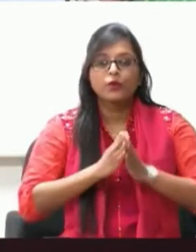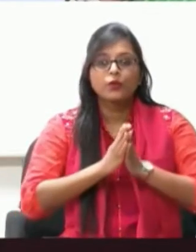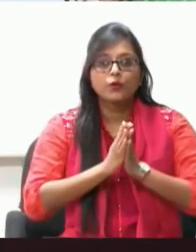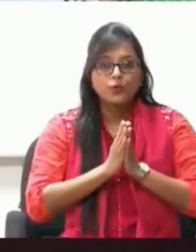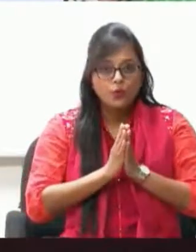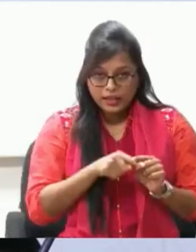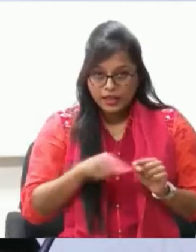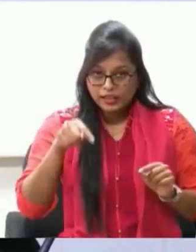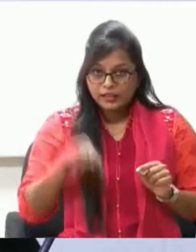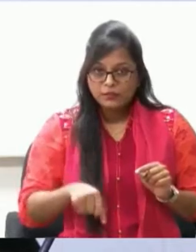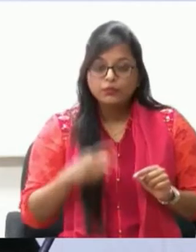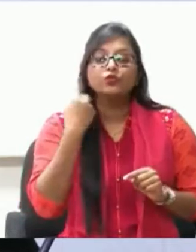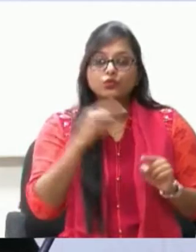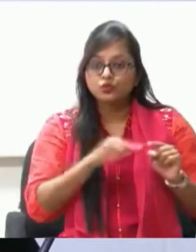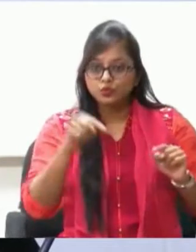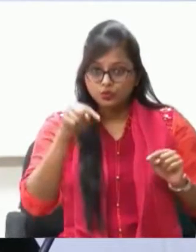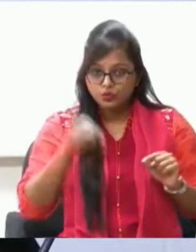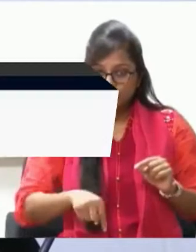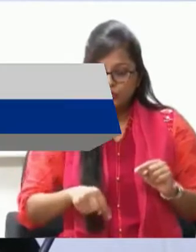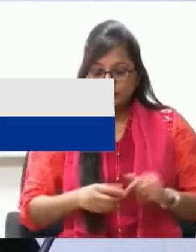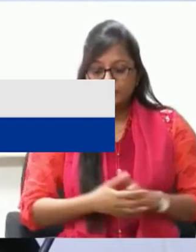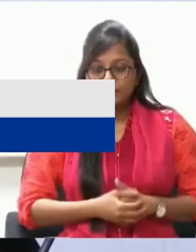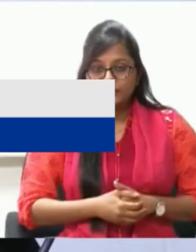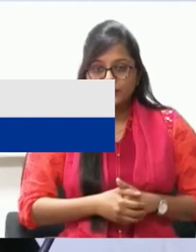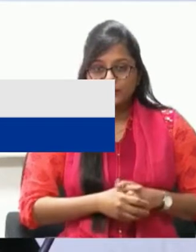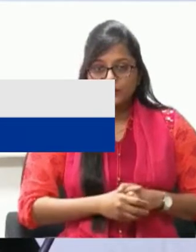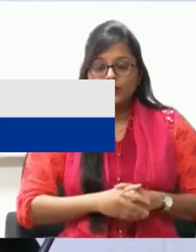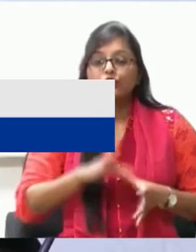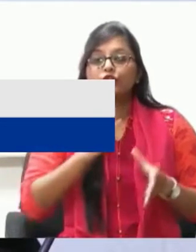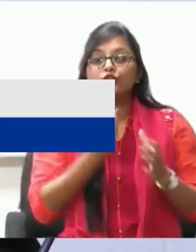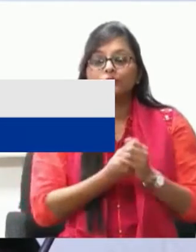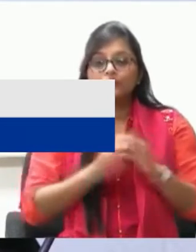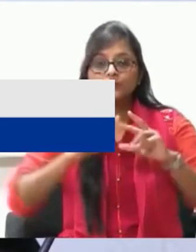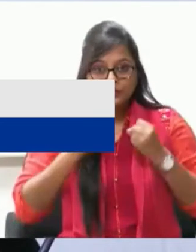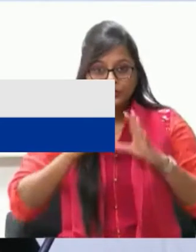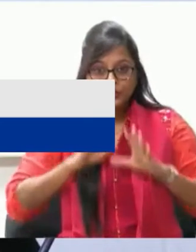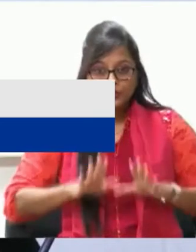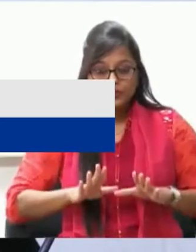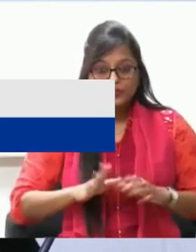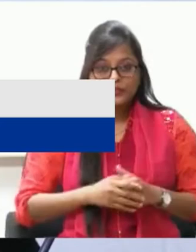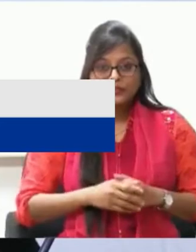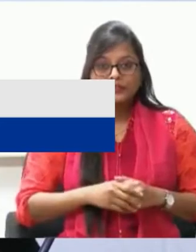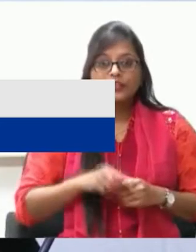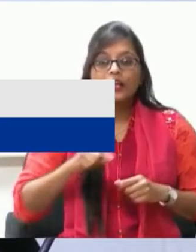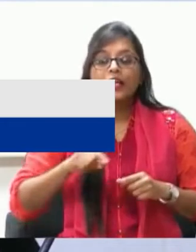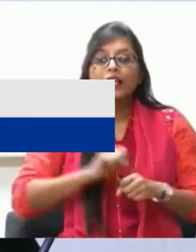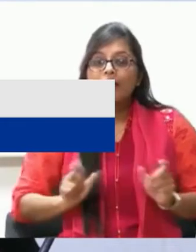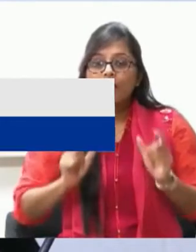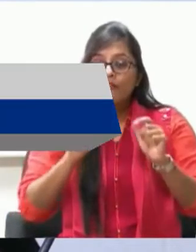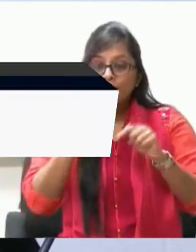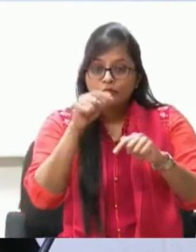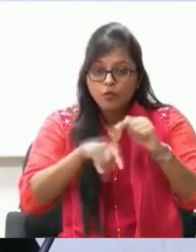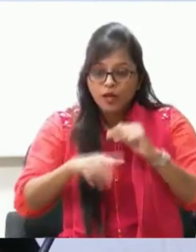দাঁড়িয়েছে 17 জনে। গত 24 ঘন্টায় মোট শনাক্ত হয়েছেন যাদের মধ্যে এই কোভিড-19